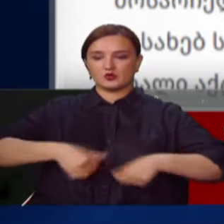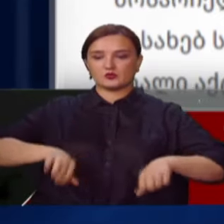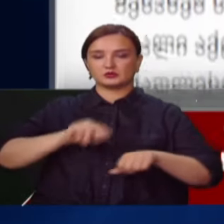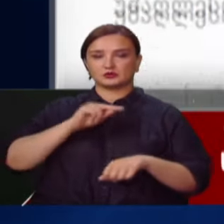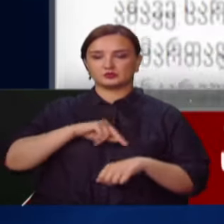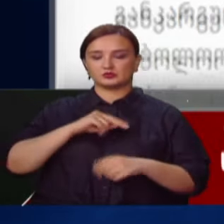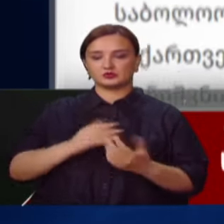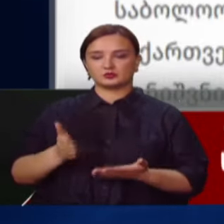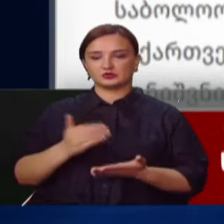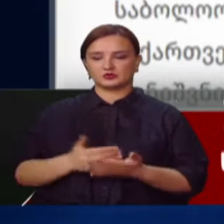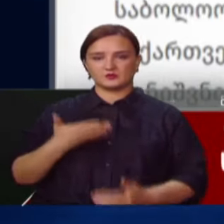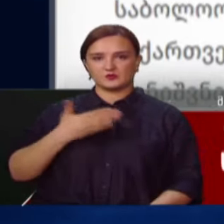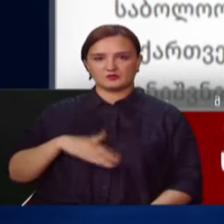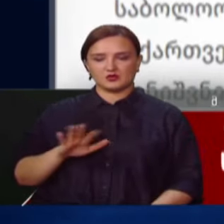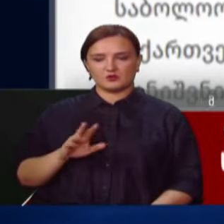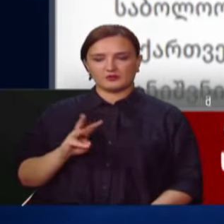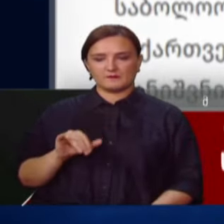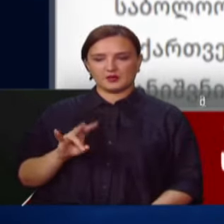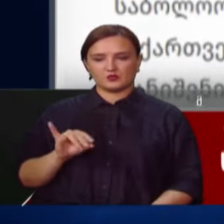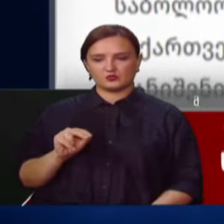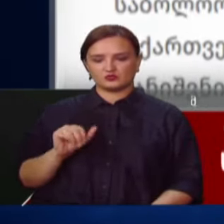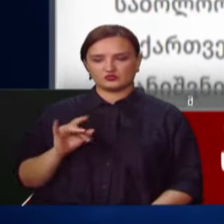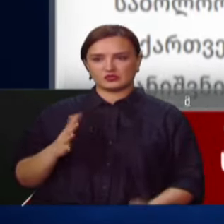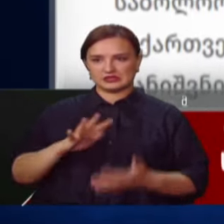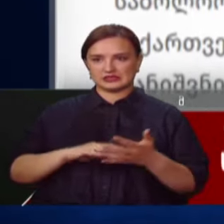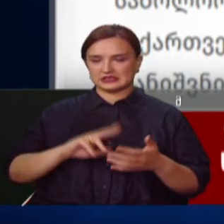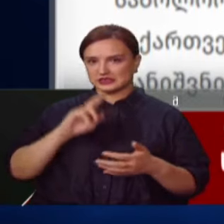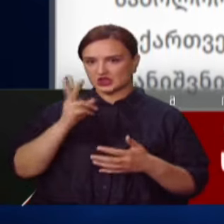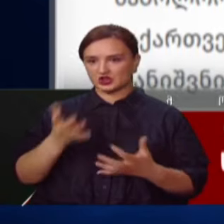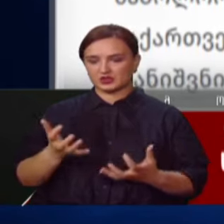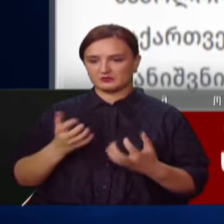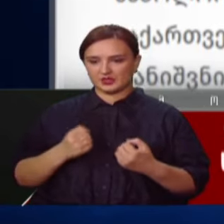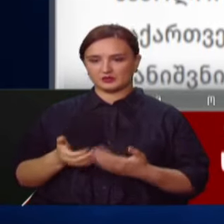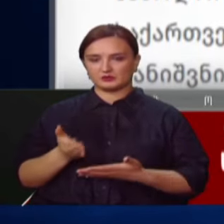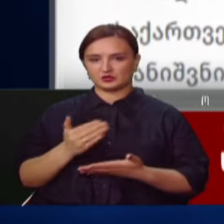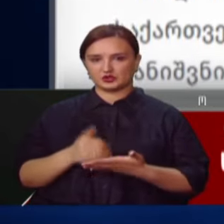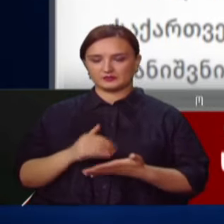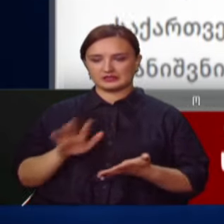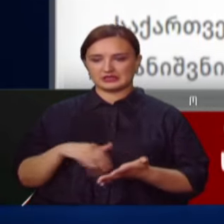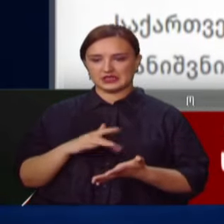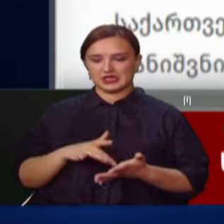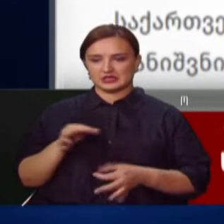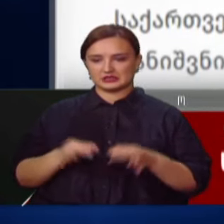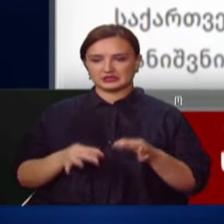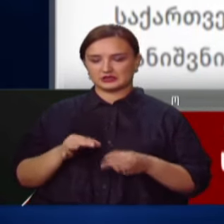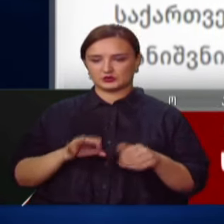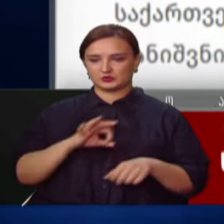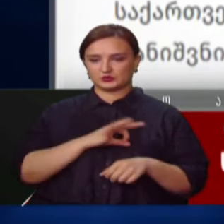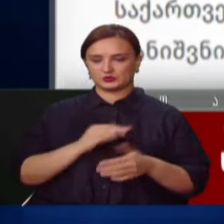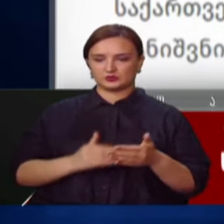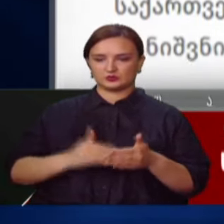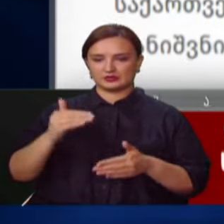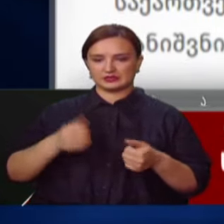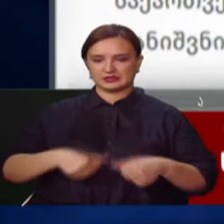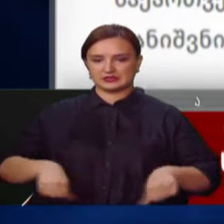და შედეგებით უკმაყოფილო მანუჩარ კაკოჩაშვილის სარჩელის წარმოებაში მიღების შემდეგ საქალაქო სასამართლომ იუსტიციის